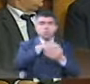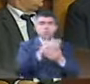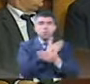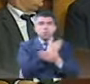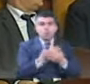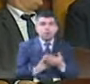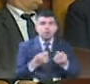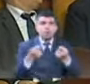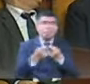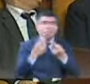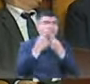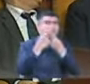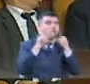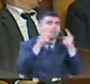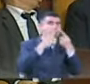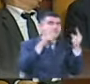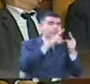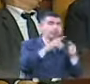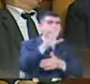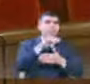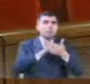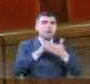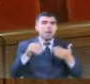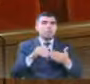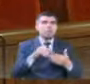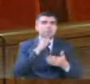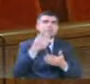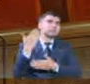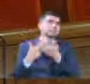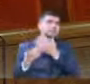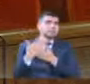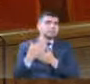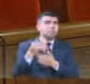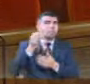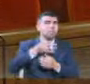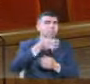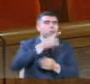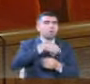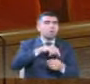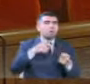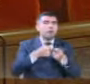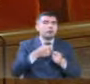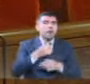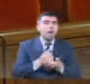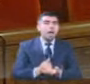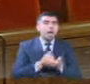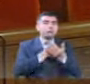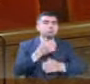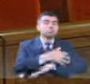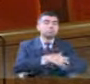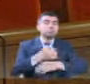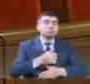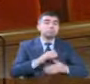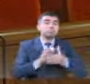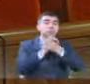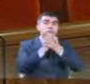وكثرة المتدخلين بنفس الأنشطة وبنفس البرامج في كل المجالات المتعلقة بالاقتصاد الاجتماعي. وشنو هو المصير